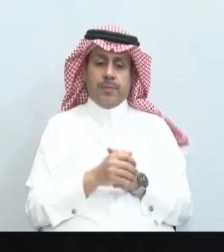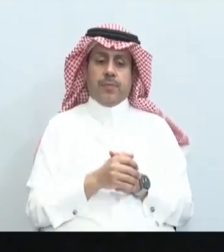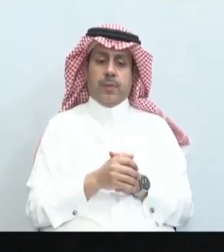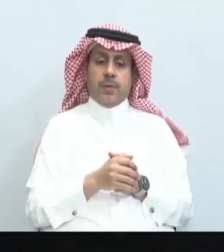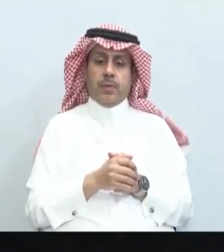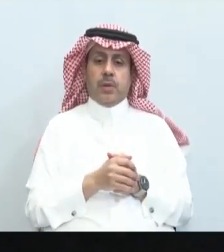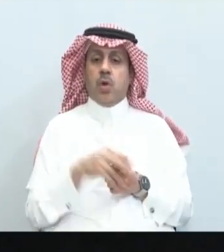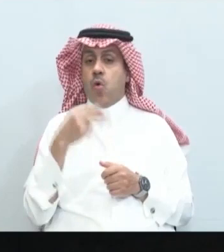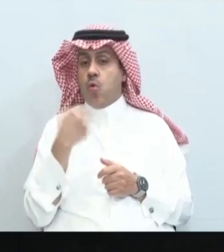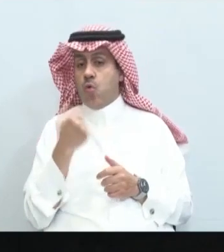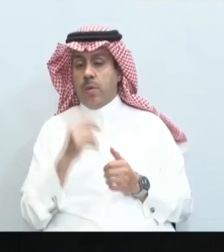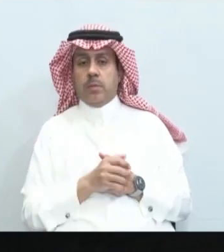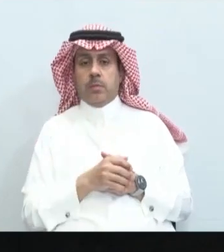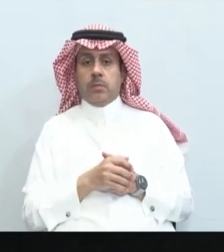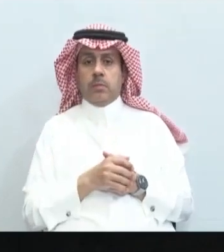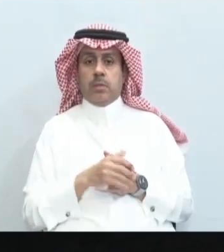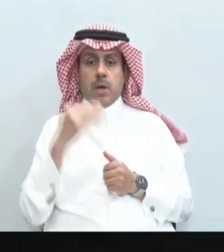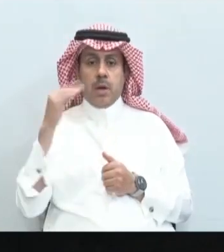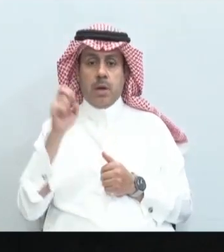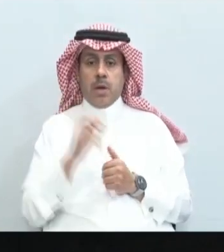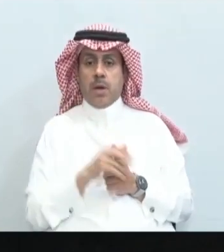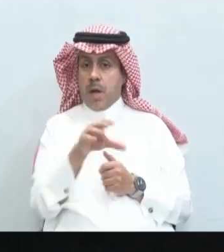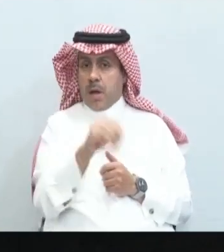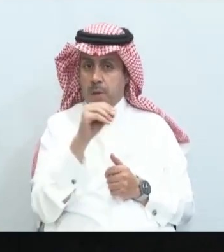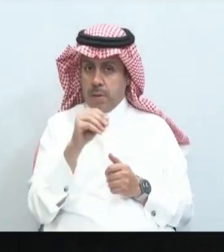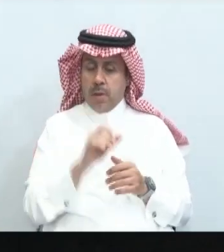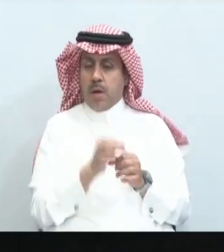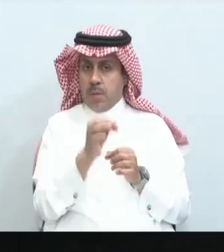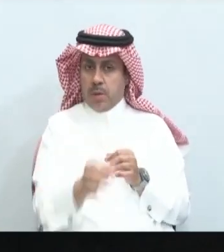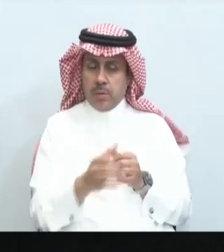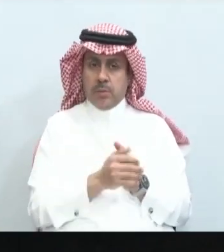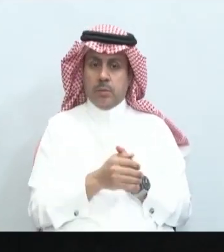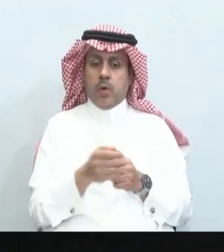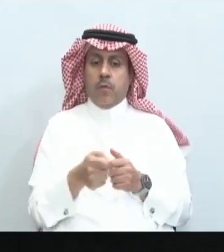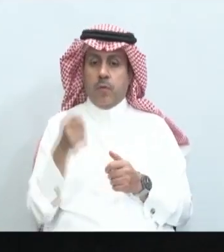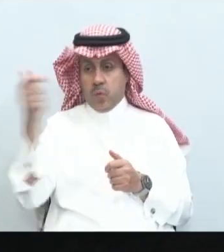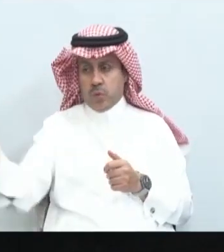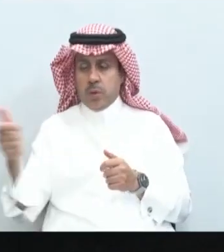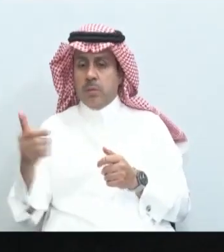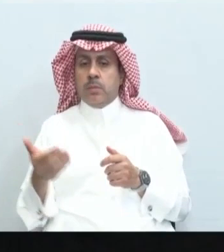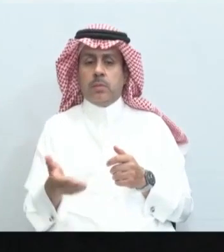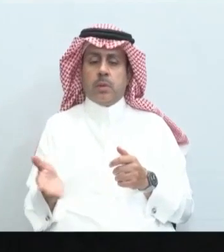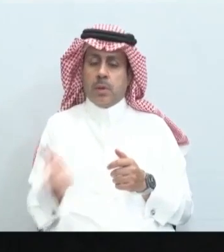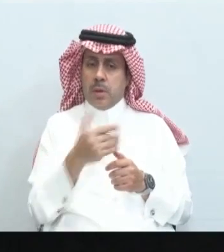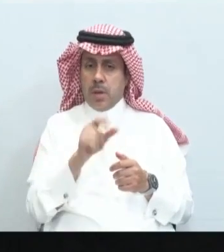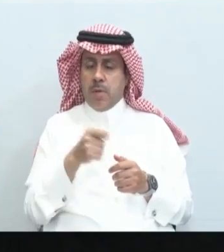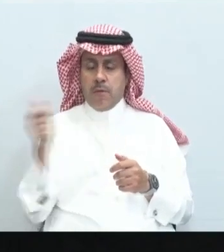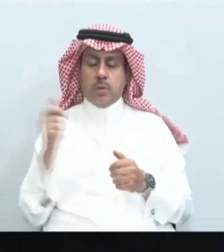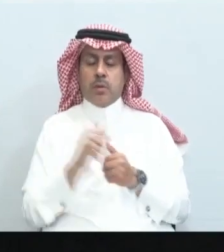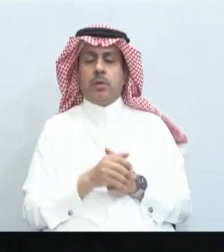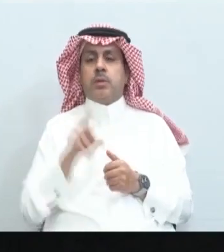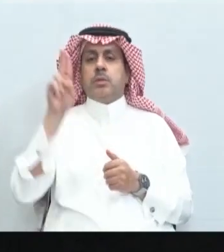الدوله تقول انها لها الحق في اخذ هذا المكان وتعوض صاحبه بما تراه مناسبا